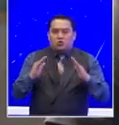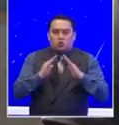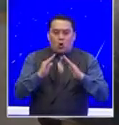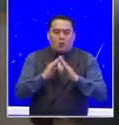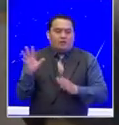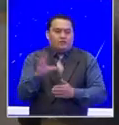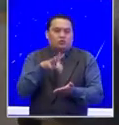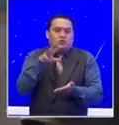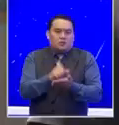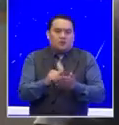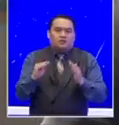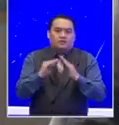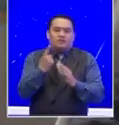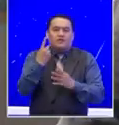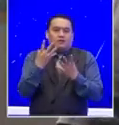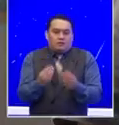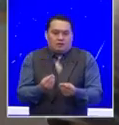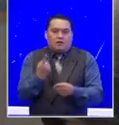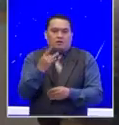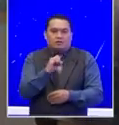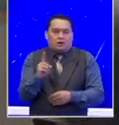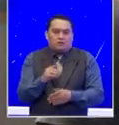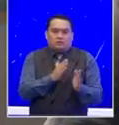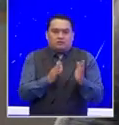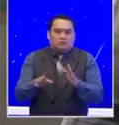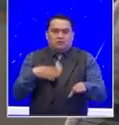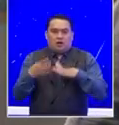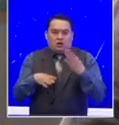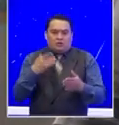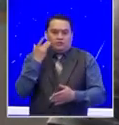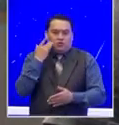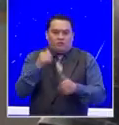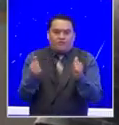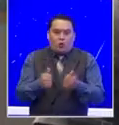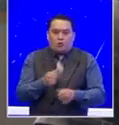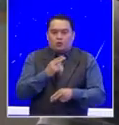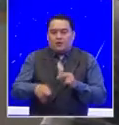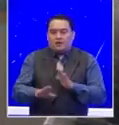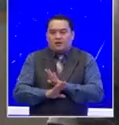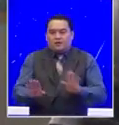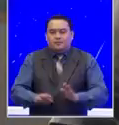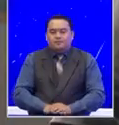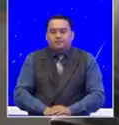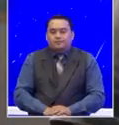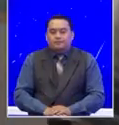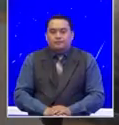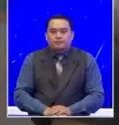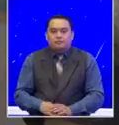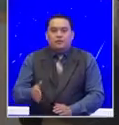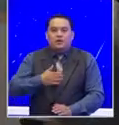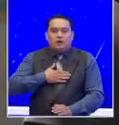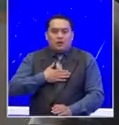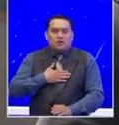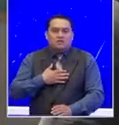всем занимаемся. И в день мы один раз в день стабильно я тренируюсь, чтобы не потерять совсем форму. Ну, конечно, для нас,